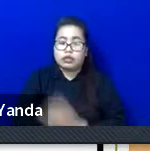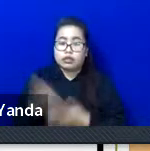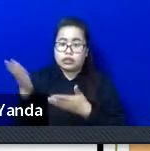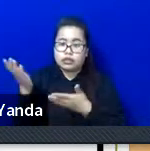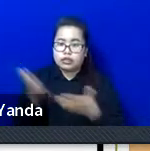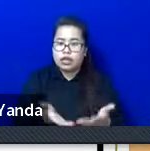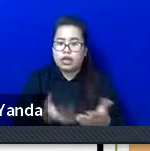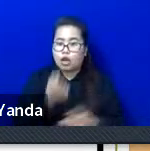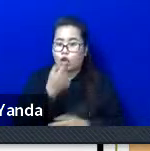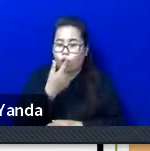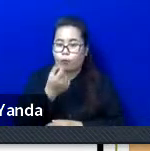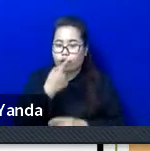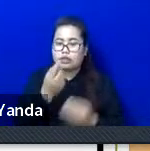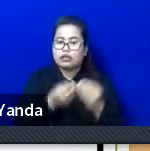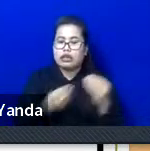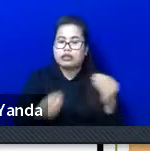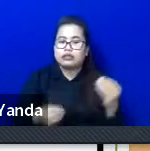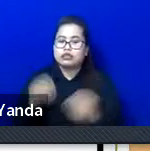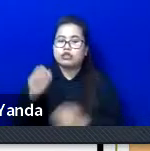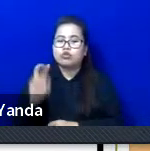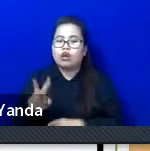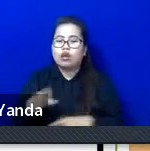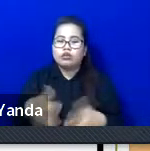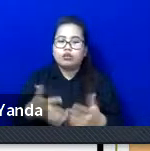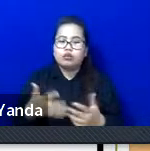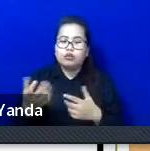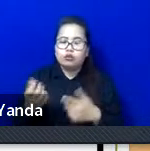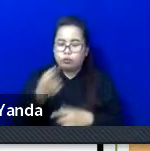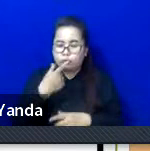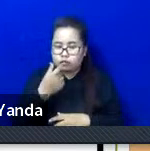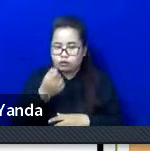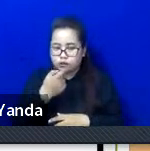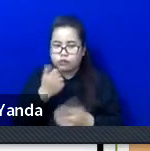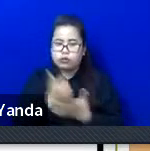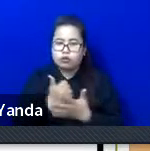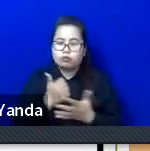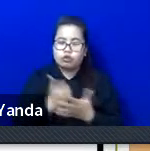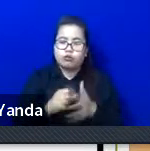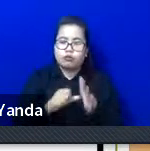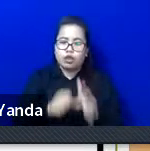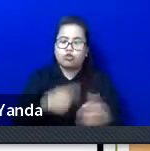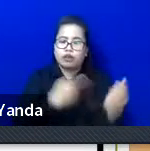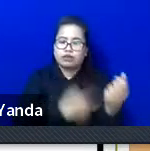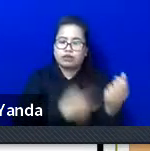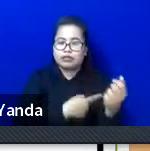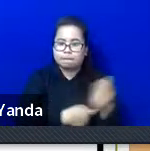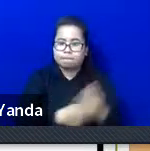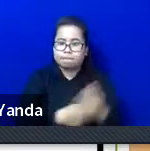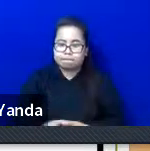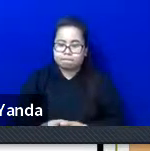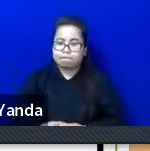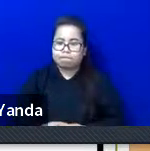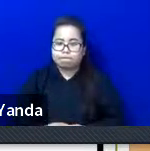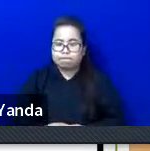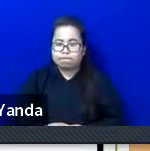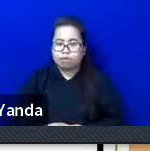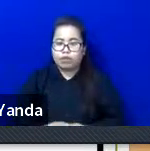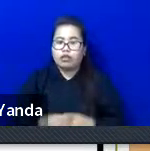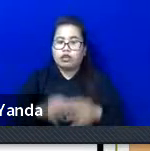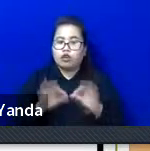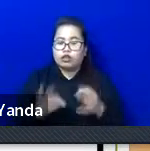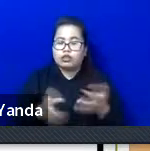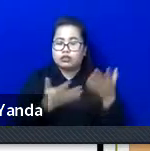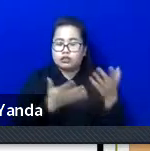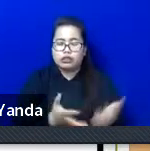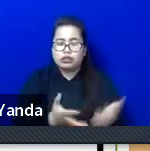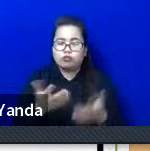disediakan obat generasi kedua, ya, obat-obat yang memang membantu pasien ini. Nah, ini. Jadi dari sini